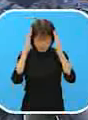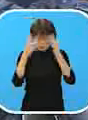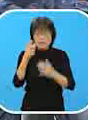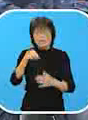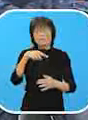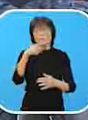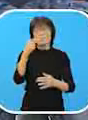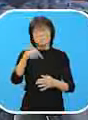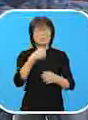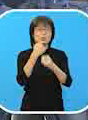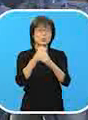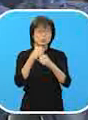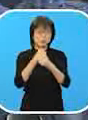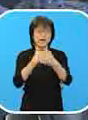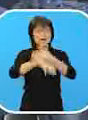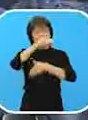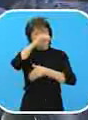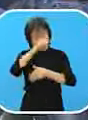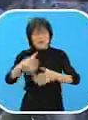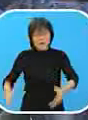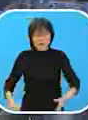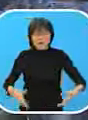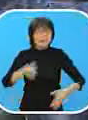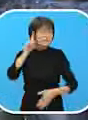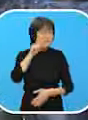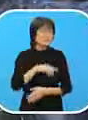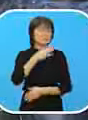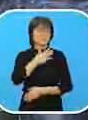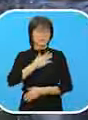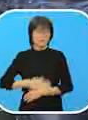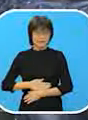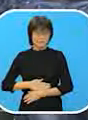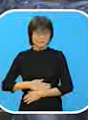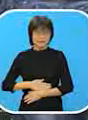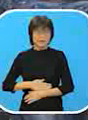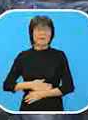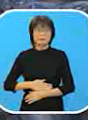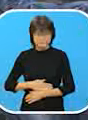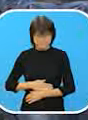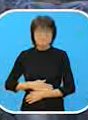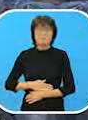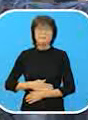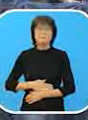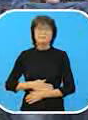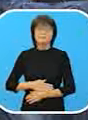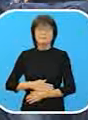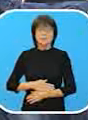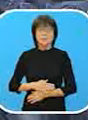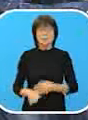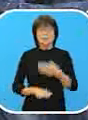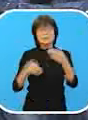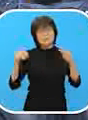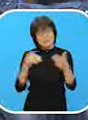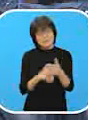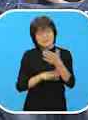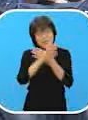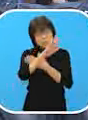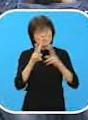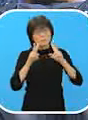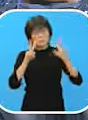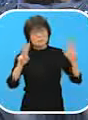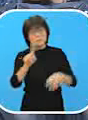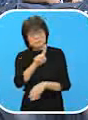のかっこよさ、そして履きやすさにつながってるということがよくわかりましたよ。井川さん、最後に